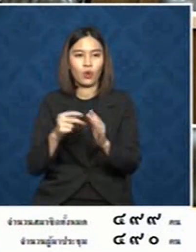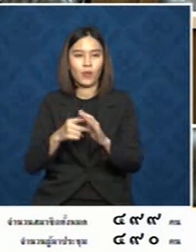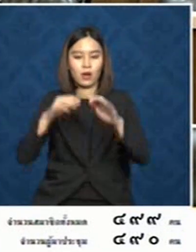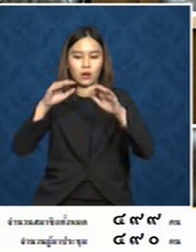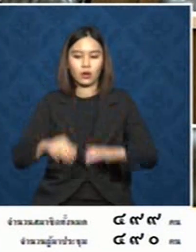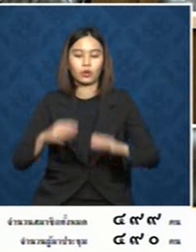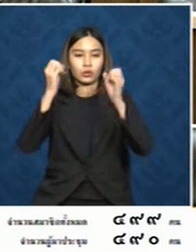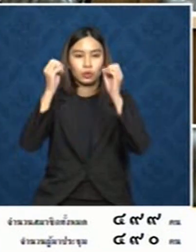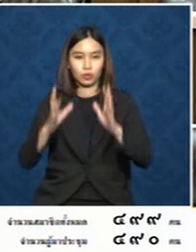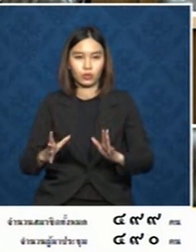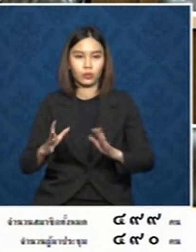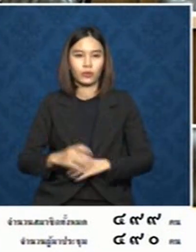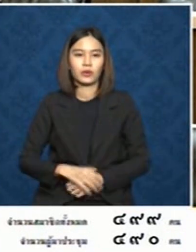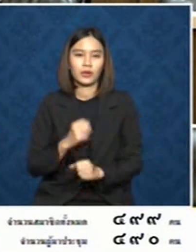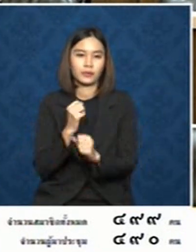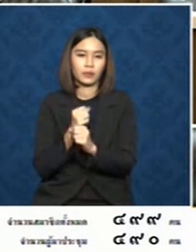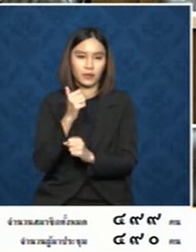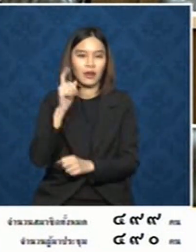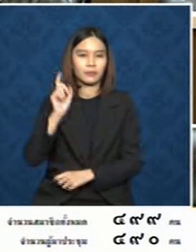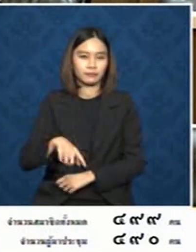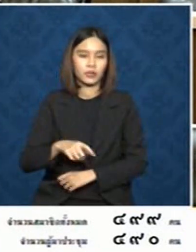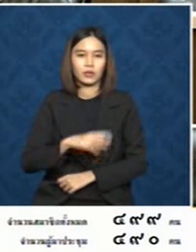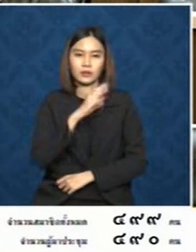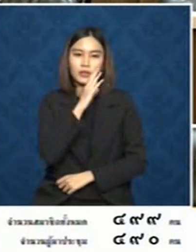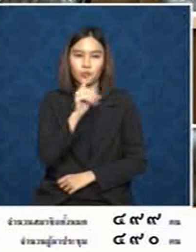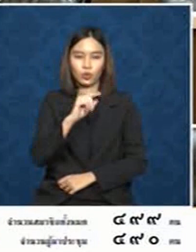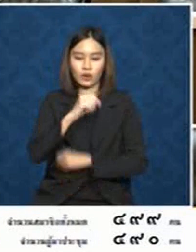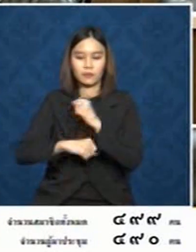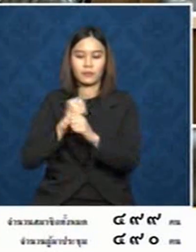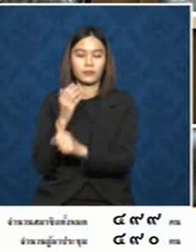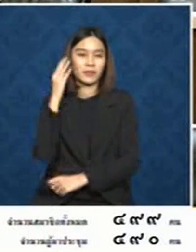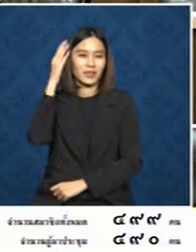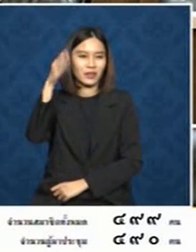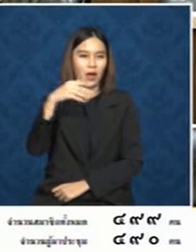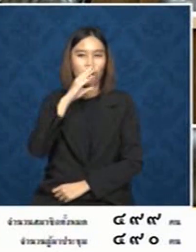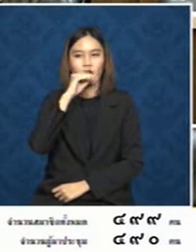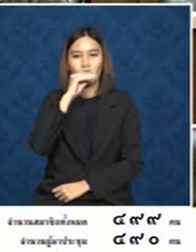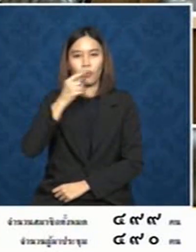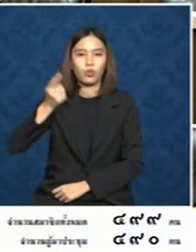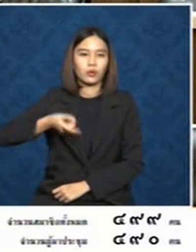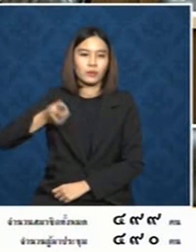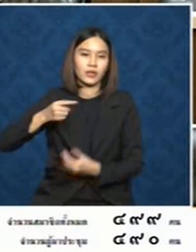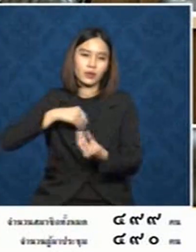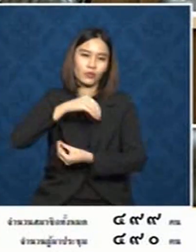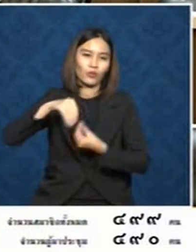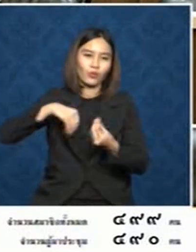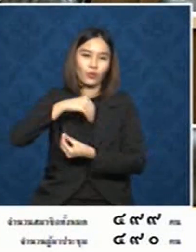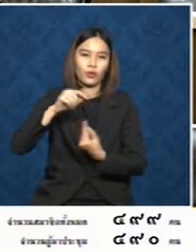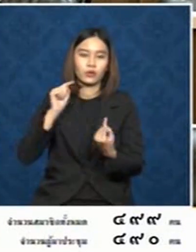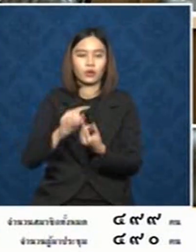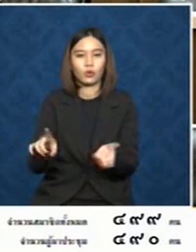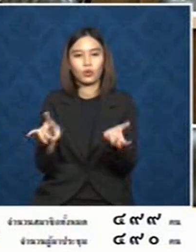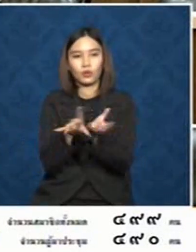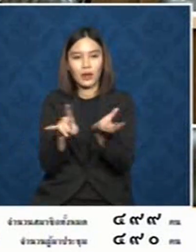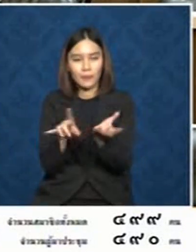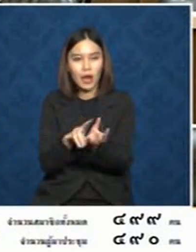จำนวนครูให้ได้ถ้าอย่างงั้นปีหน้าเราก็จะมาพูดเรื่องเดิมๆนี่แหละเรื่องคุณภาพ